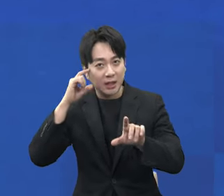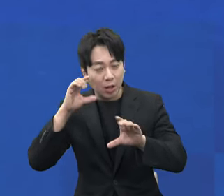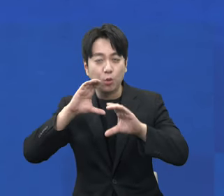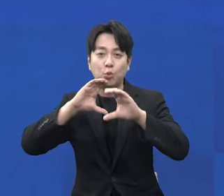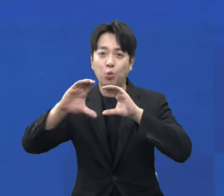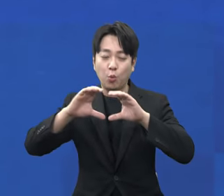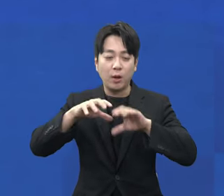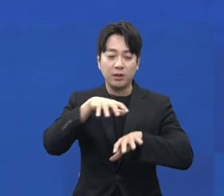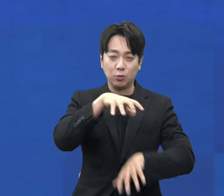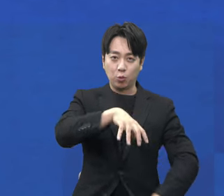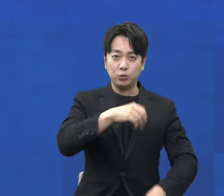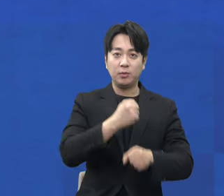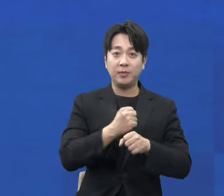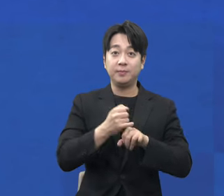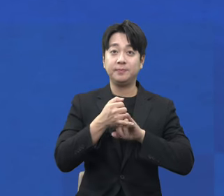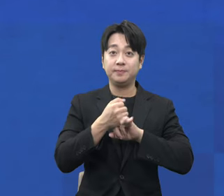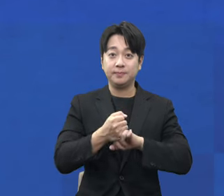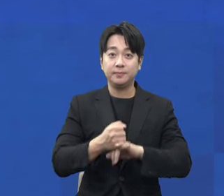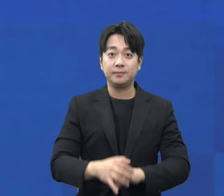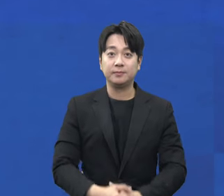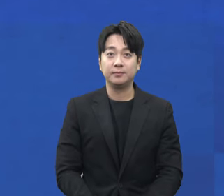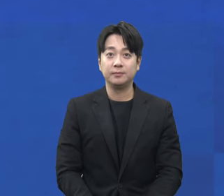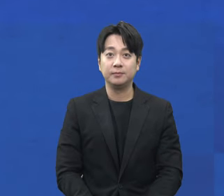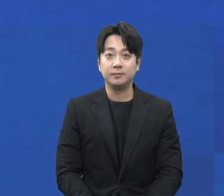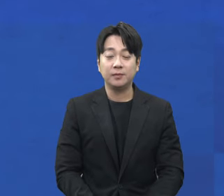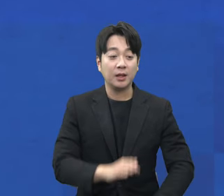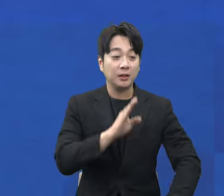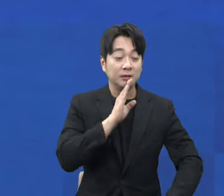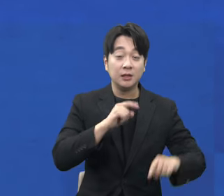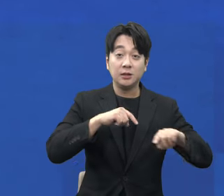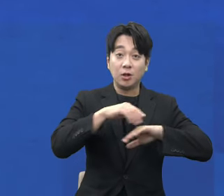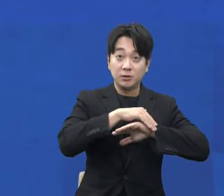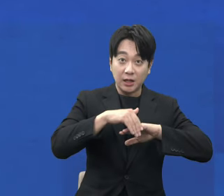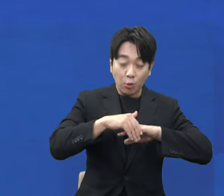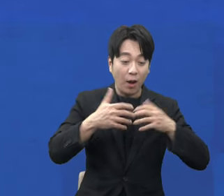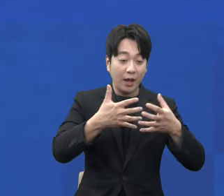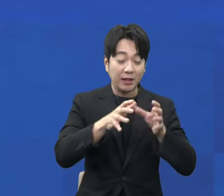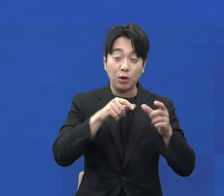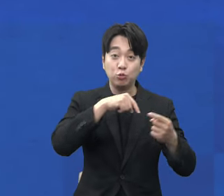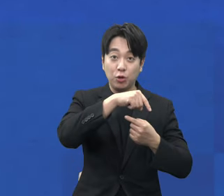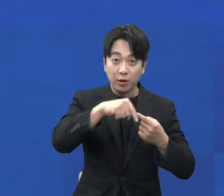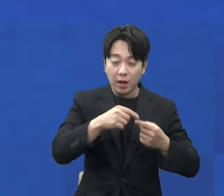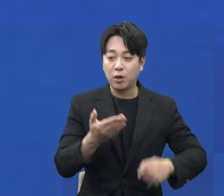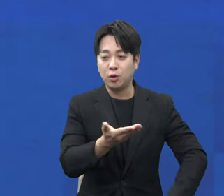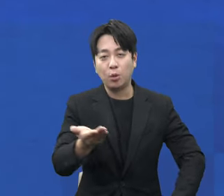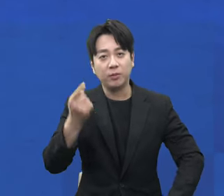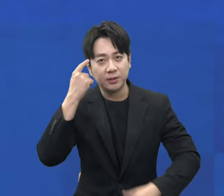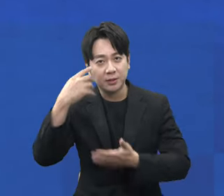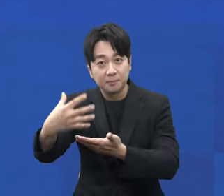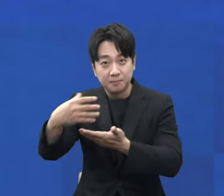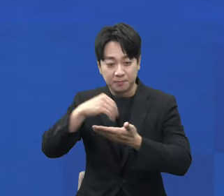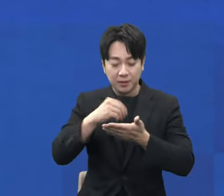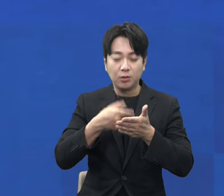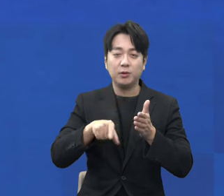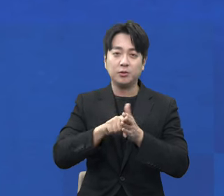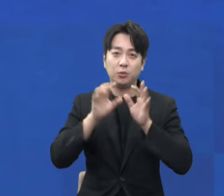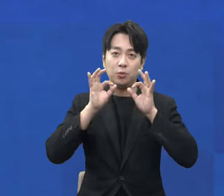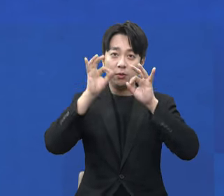창구를 마련하겠습니다. 실제 정책과 당의 운영에 반영되도록 노력하겠습니다.